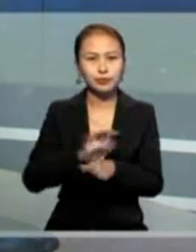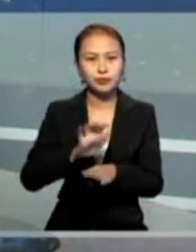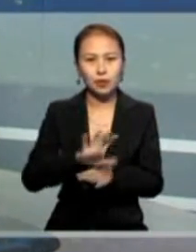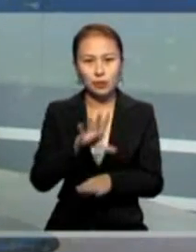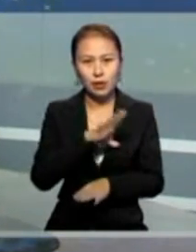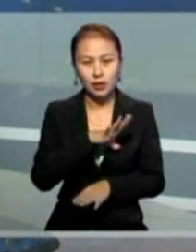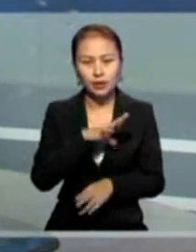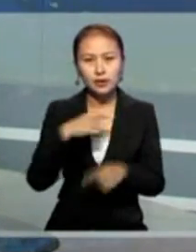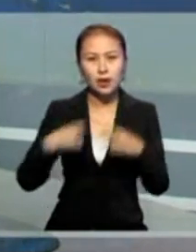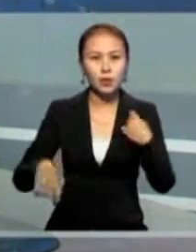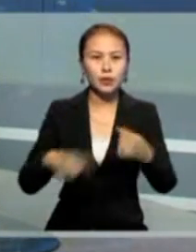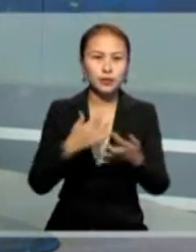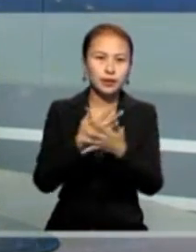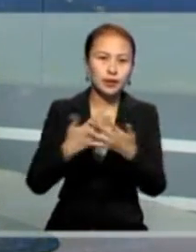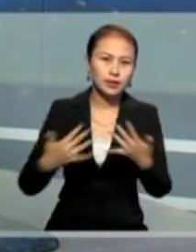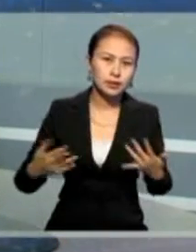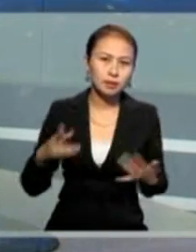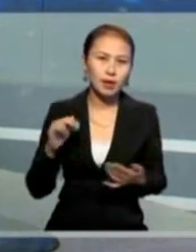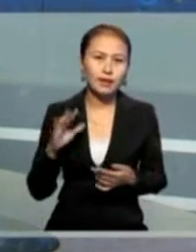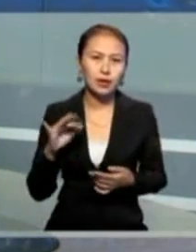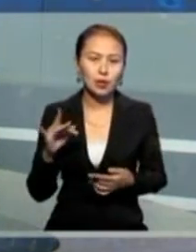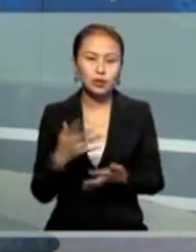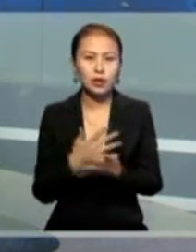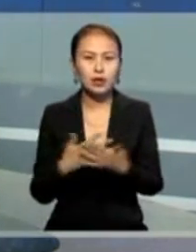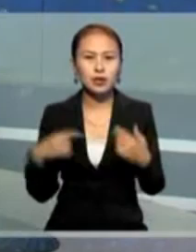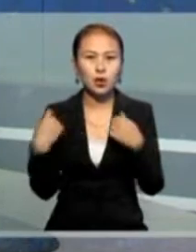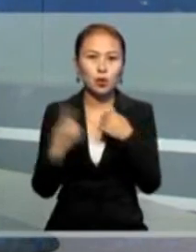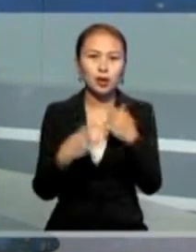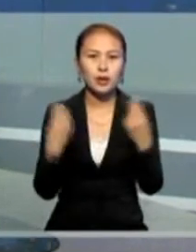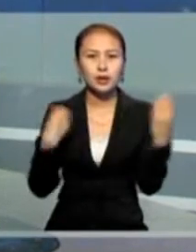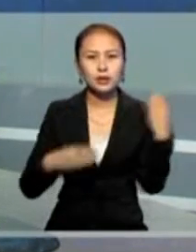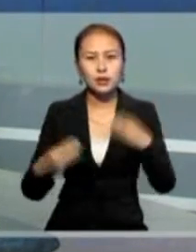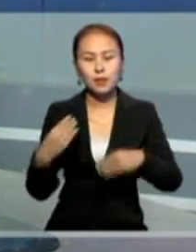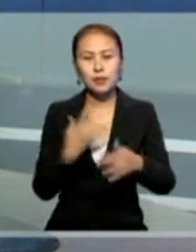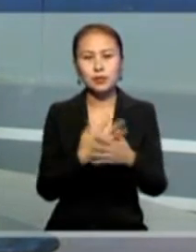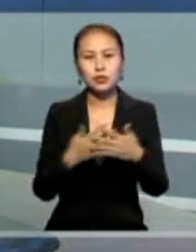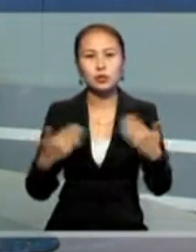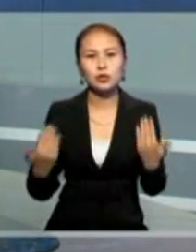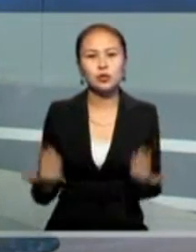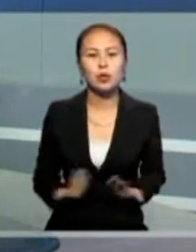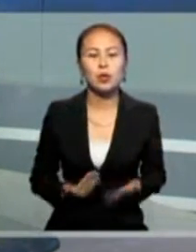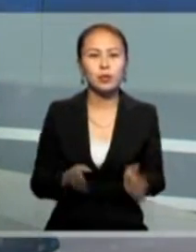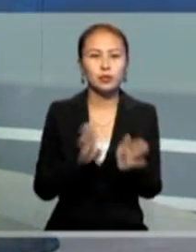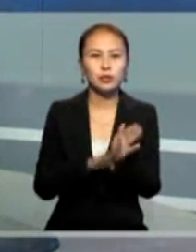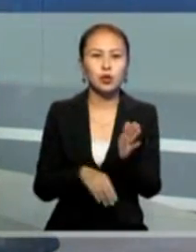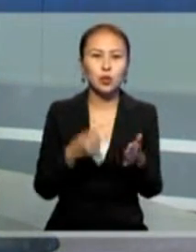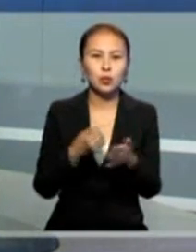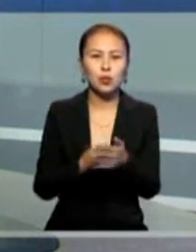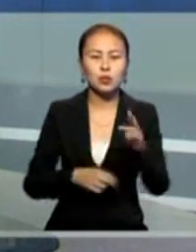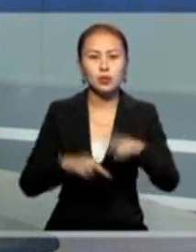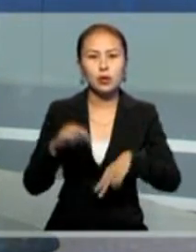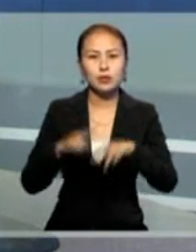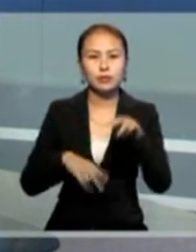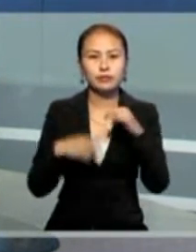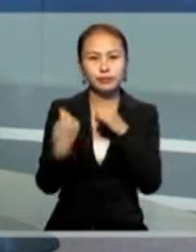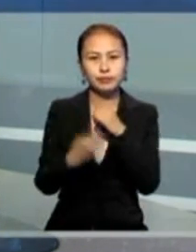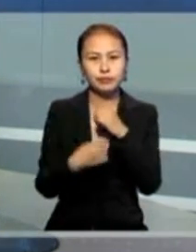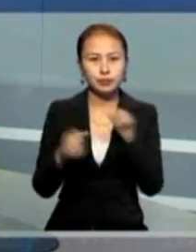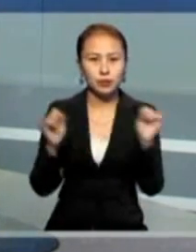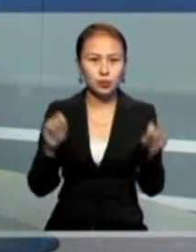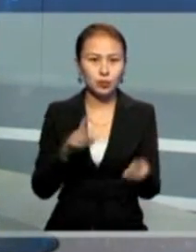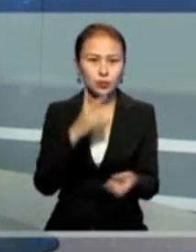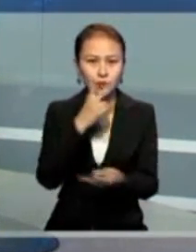шығарылған. Тауар түрлері сан алуан, павильон сөрелерінен азық түлік, киім кешектен бастап, тұрмыстық тауарлар мен құрылыс материалдарына